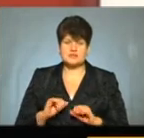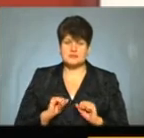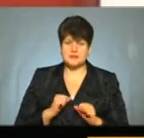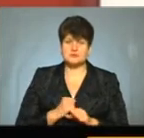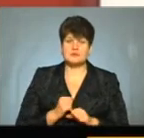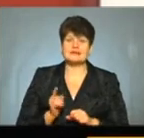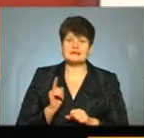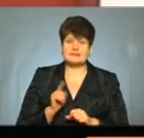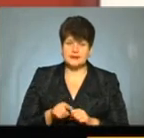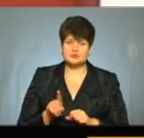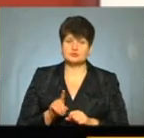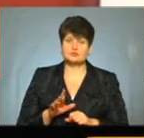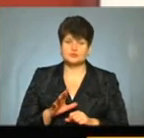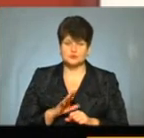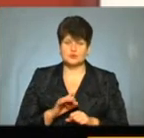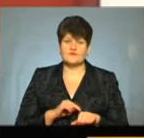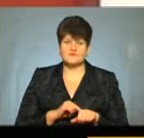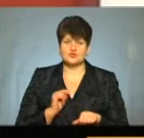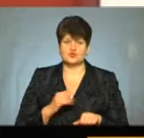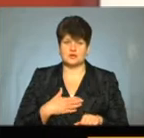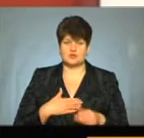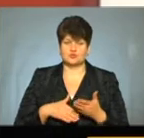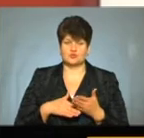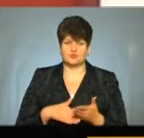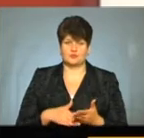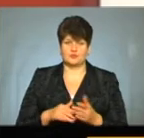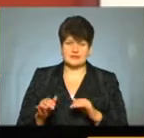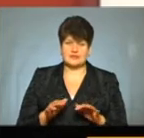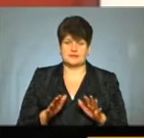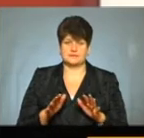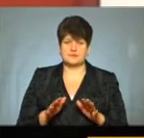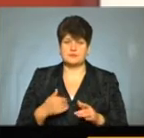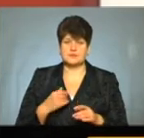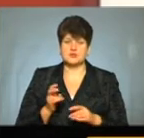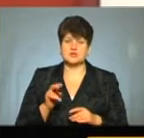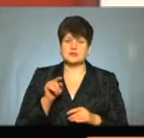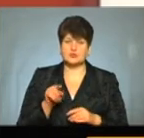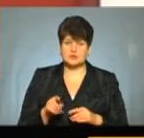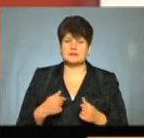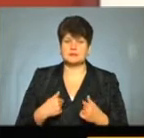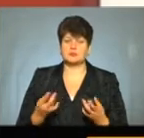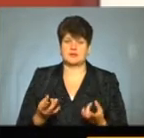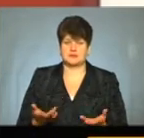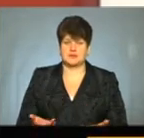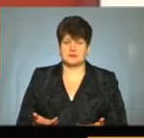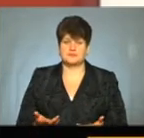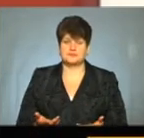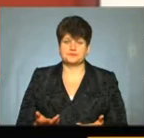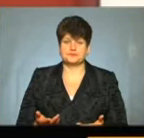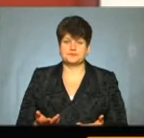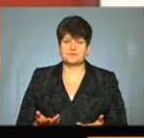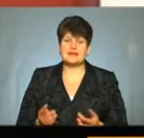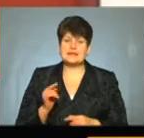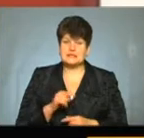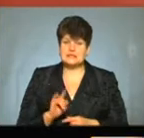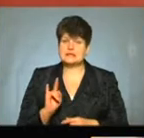так, щоб було відчутно нашу допомогу дії, щоб ми прийшли туди, де саме ми потрібні. І тій